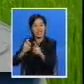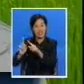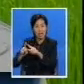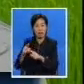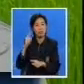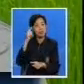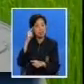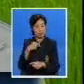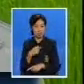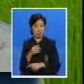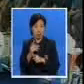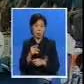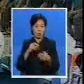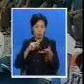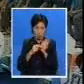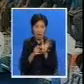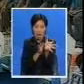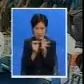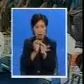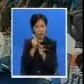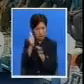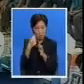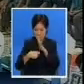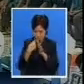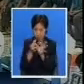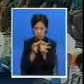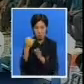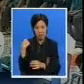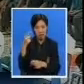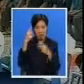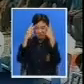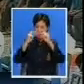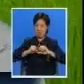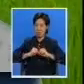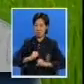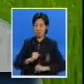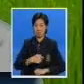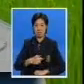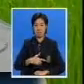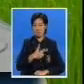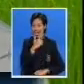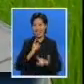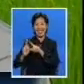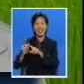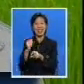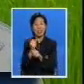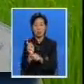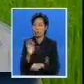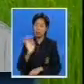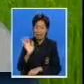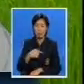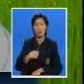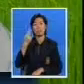กนี่แหมหนุ่มที่สุดแล้วแบบแหมทำอะไรรวดเร็วหรือว่าเท ่คงไม่แหละครับผมก็ไม่รู้จะว่ายังไงครับปอดช้าก็ว่าเร็วก็ว่